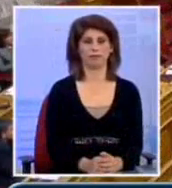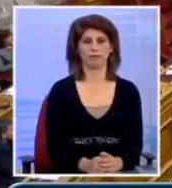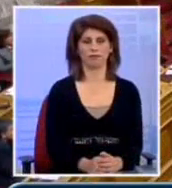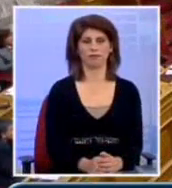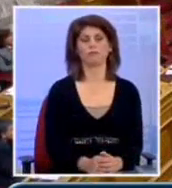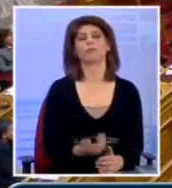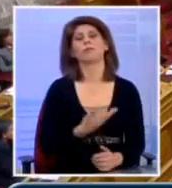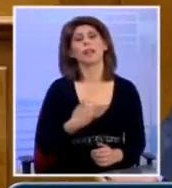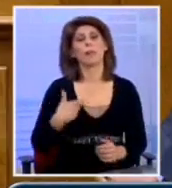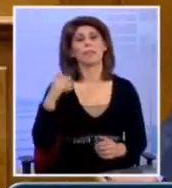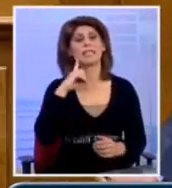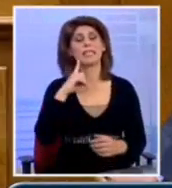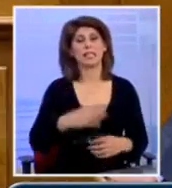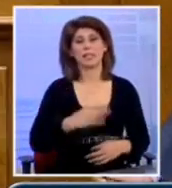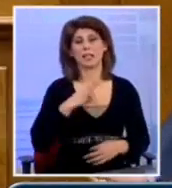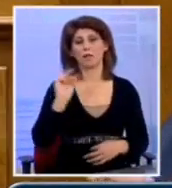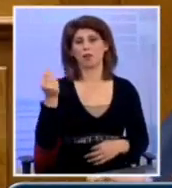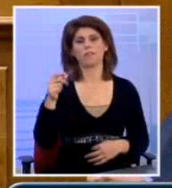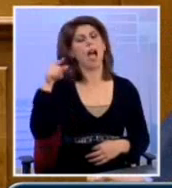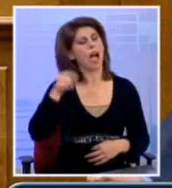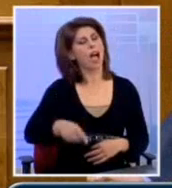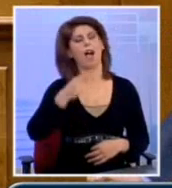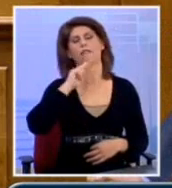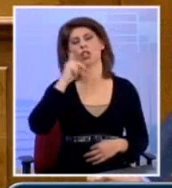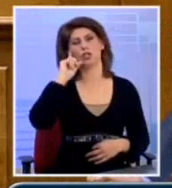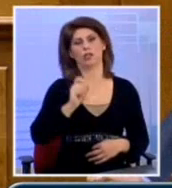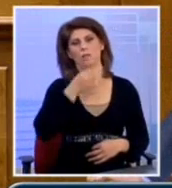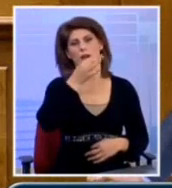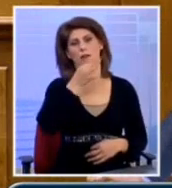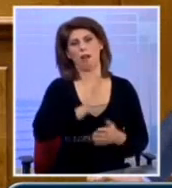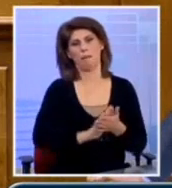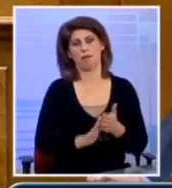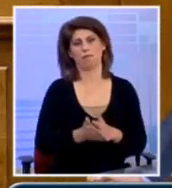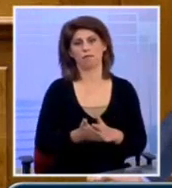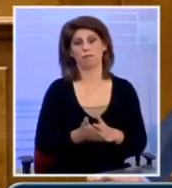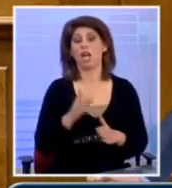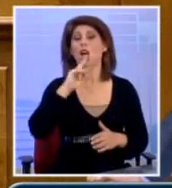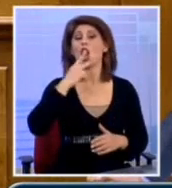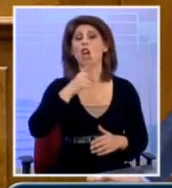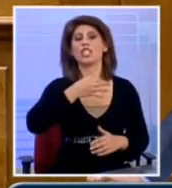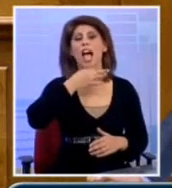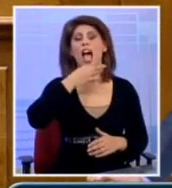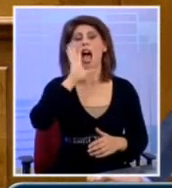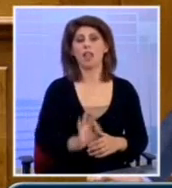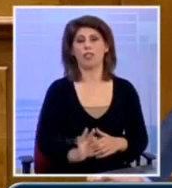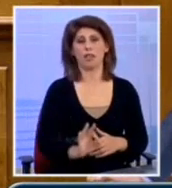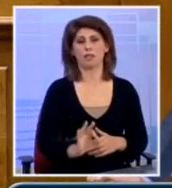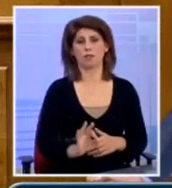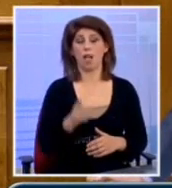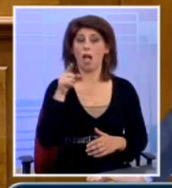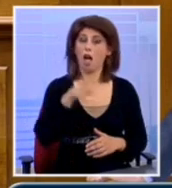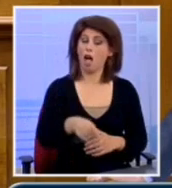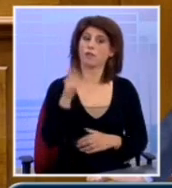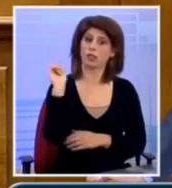Εμείς, κυρίες και κύριοι βουλευτές, αυτή τη γλώσσα γνωρίζουμε να μιλάμε. Τη γλώσσα της αλήθειας. Και αυτή